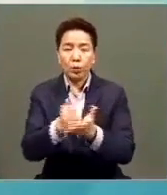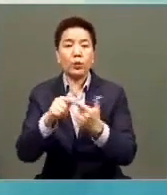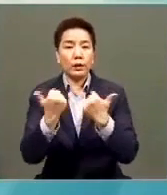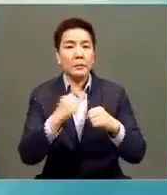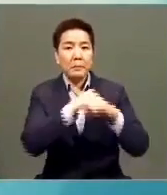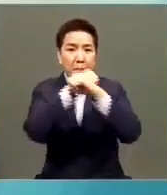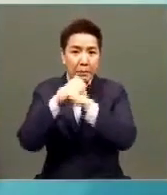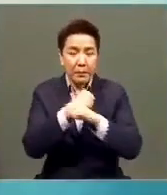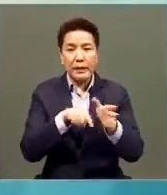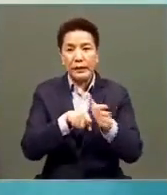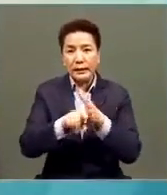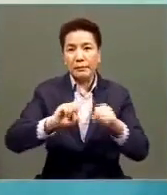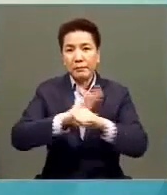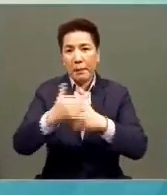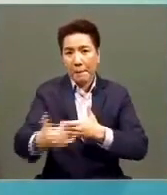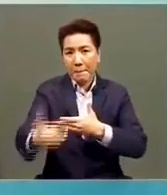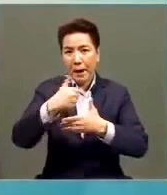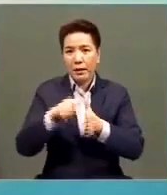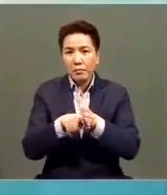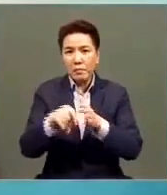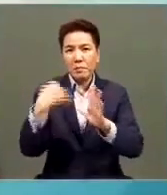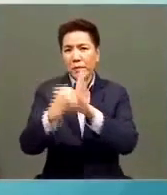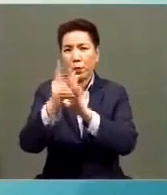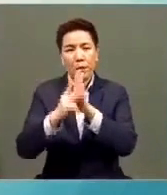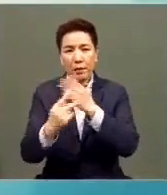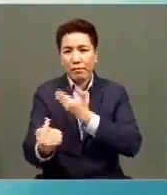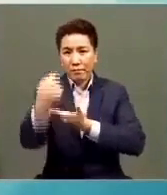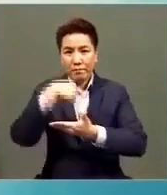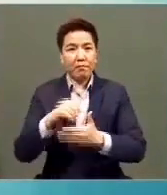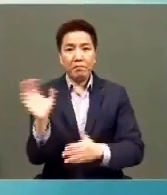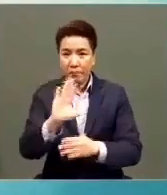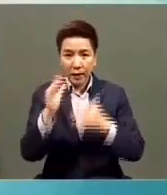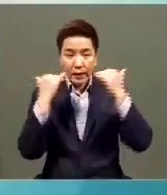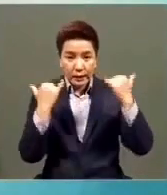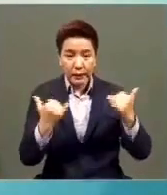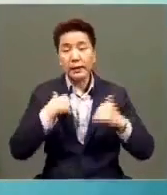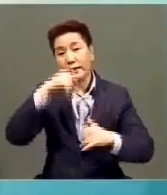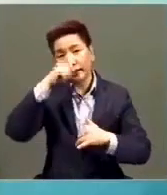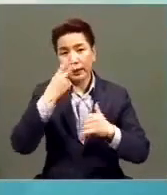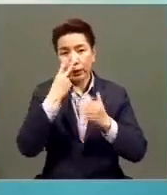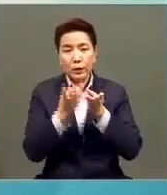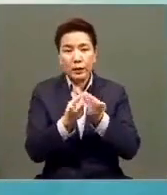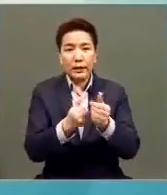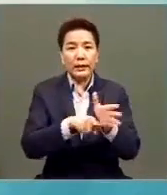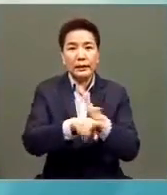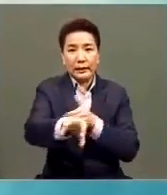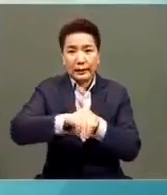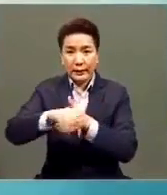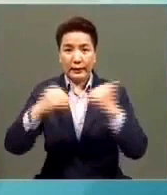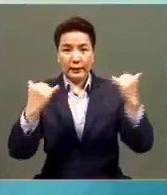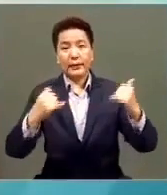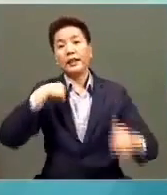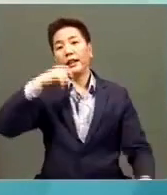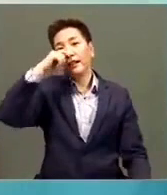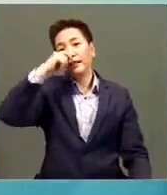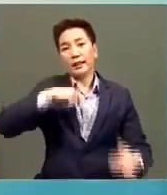าระวังไม่ให้มีการข้ามชายแดนอย่างผิดกฎหมายค่ะในส่วนของประเทศไทยไปดูตัวเลขของสถานการณ์วันนี้กันบ้างนะ